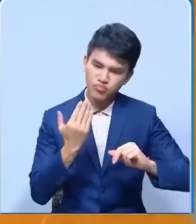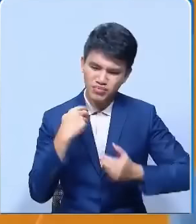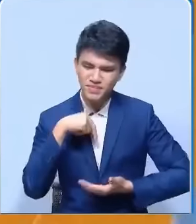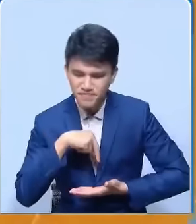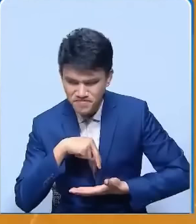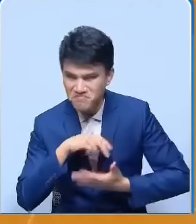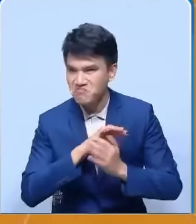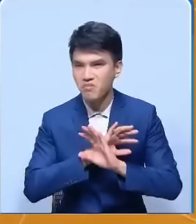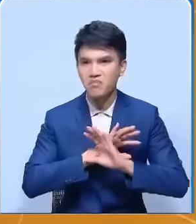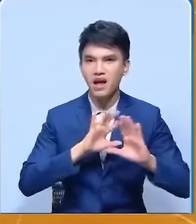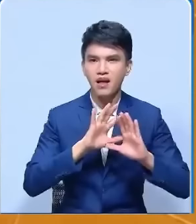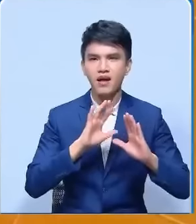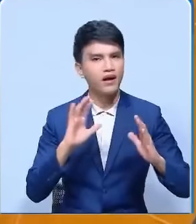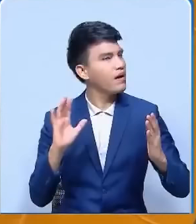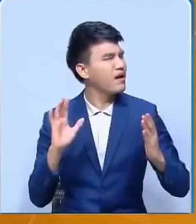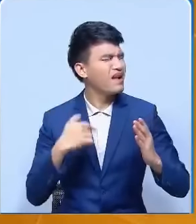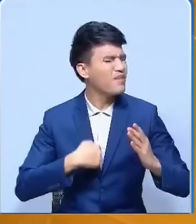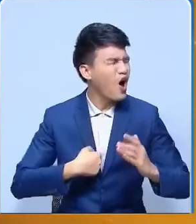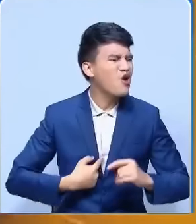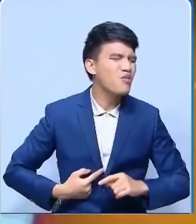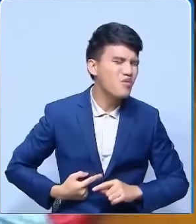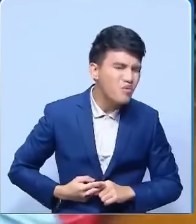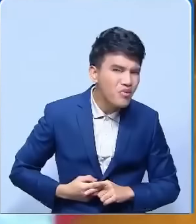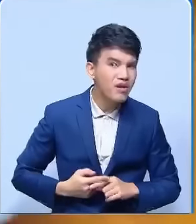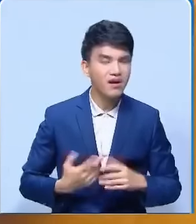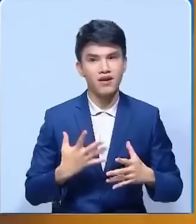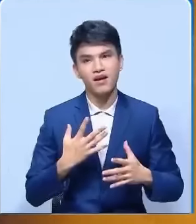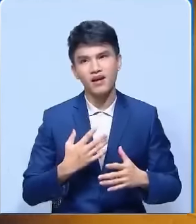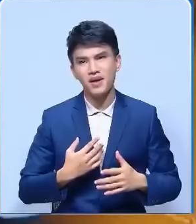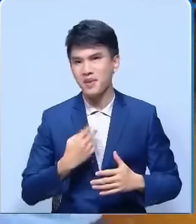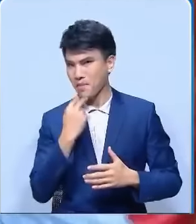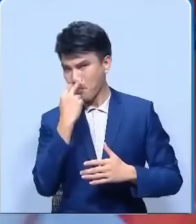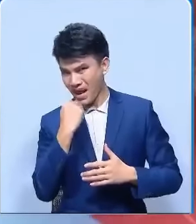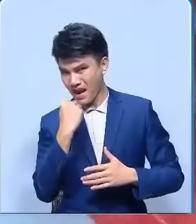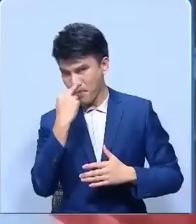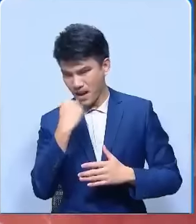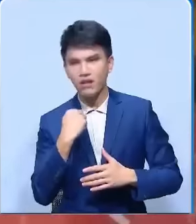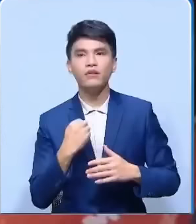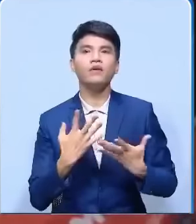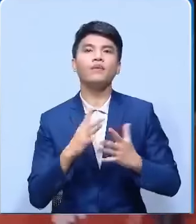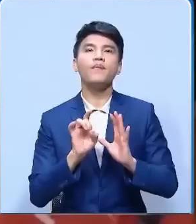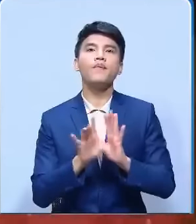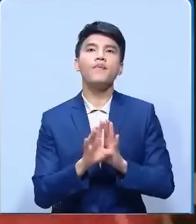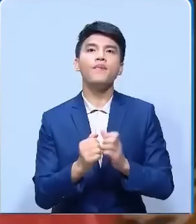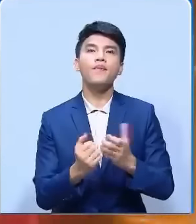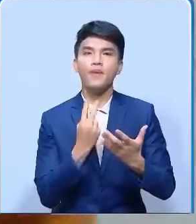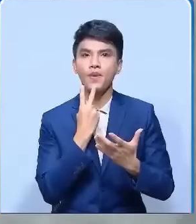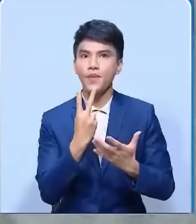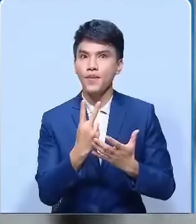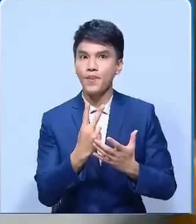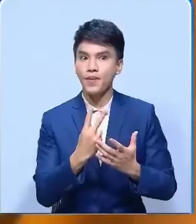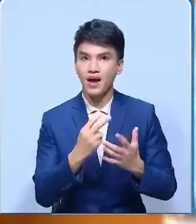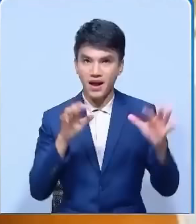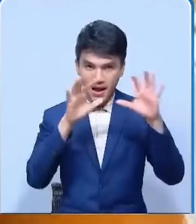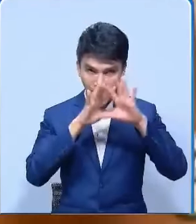นะคะอ้างว่าปวดท้องปวดท้องเม้นเป็นประจำเดือนสุดท้ายไปพบถุงสีฟ้าคล้าย